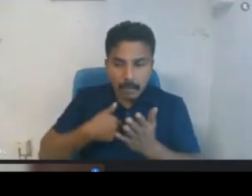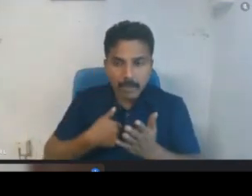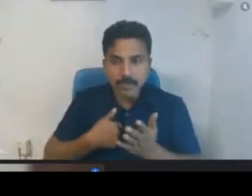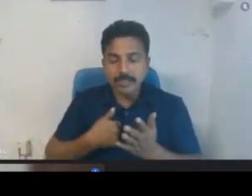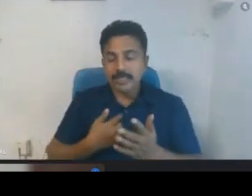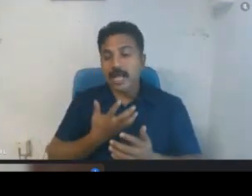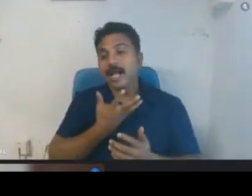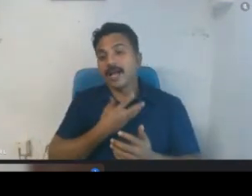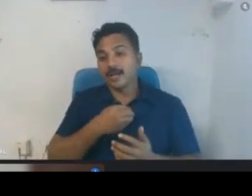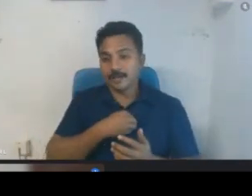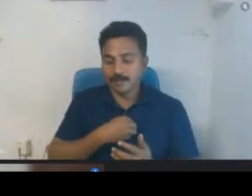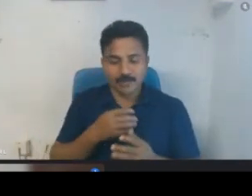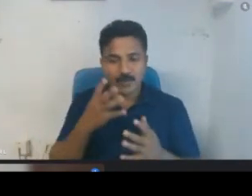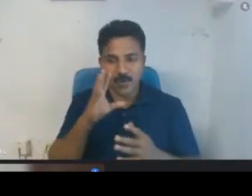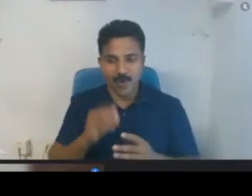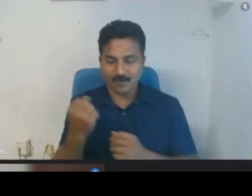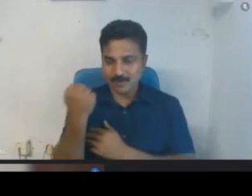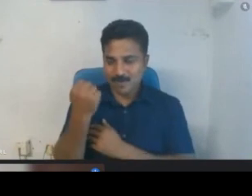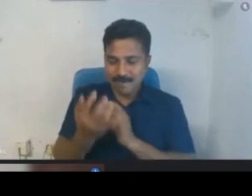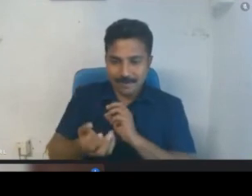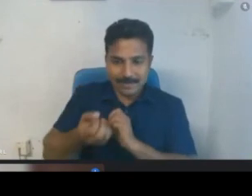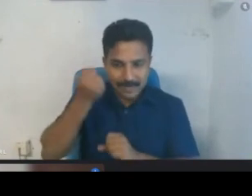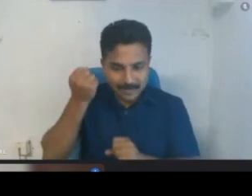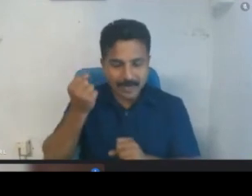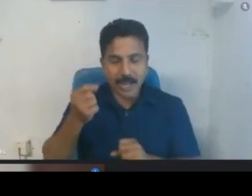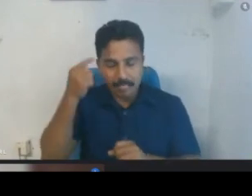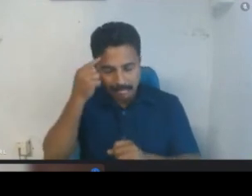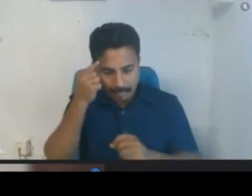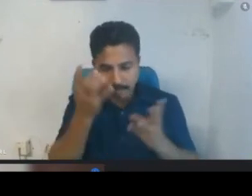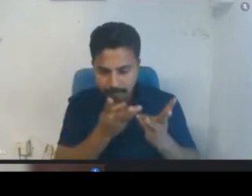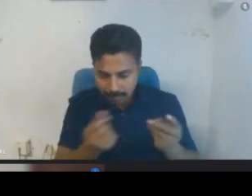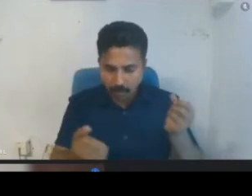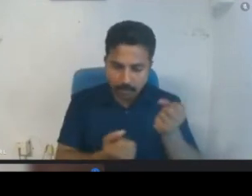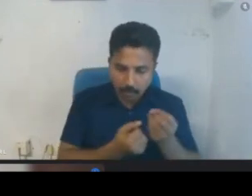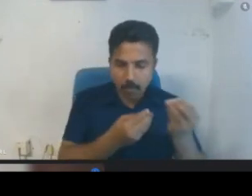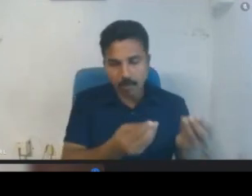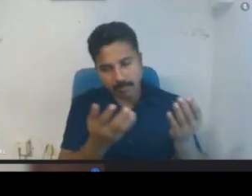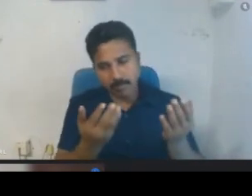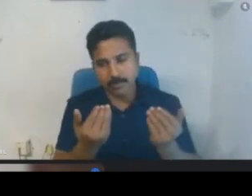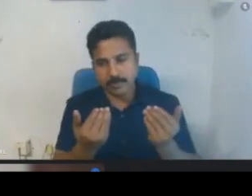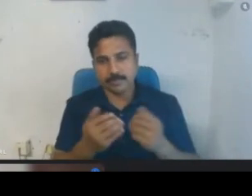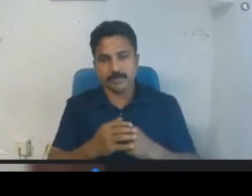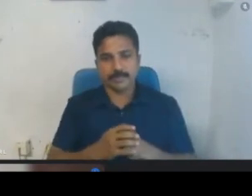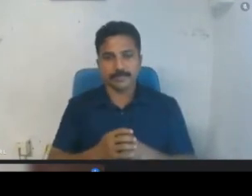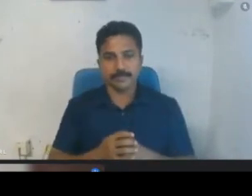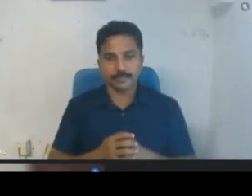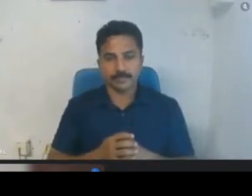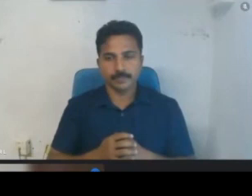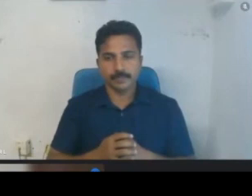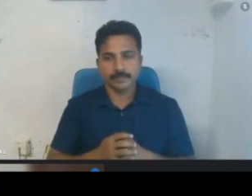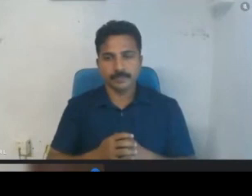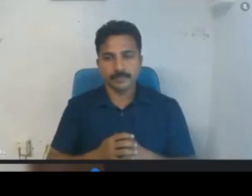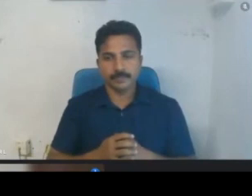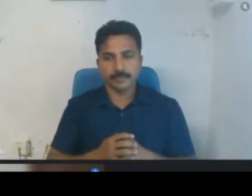വൈകാരികമായി കുറച്ചുകൂടി ഇമോഷണൽ സ്റ്റെബിലിറ്റി വരുന്നു. നിങ്ങൾക്ക് കുറച്ചുകൂടി വൈകാരികമായിട്ട് കാര്യങ്ങൾ മുന്നോട്ട് പോകാനായിട്ട് ഹെൽപ്പ് ചെയ്യുന്നു.